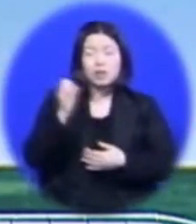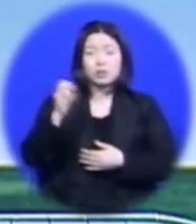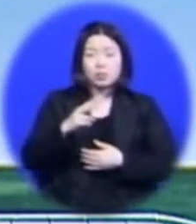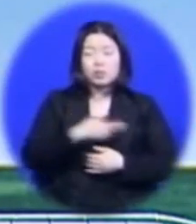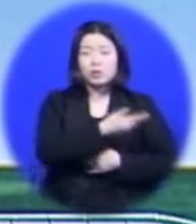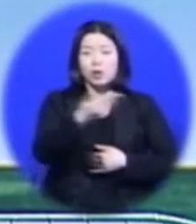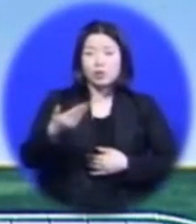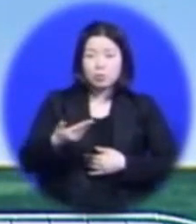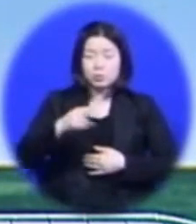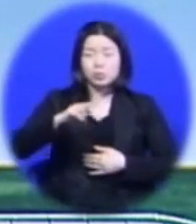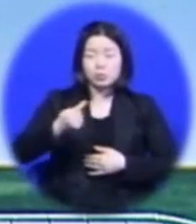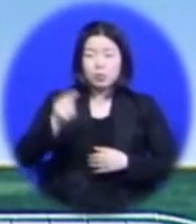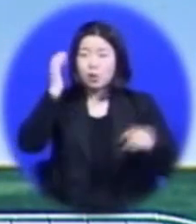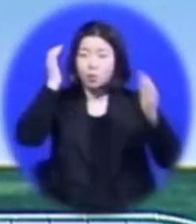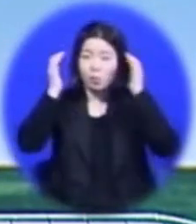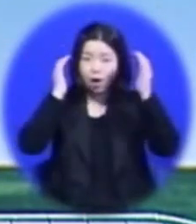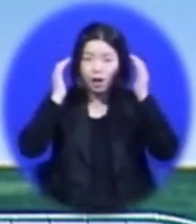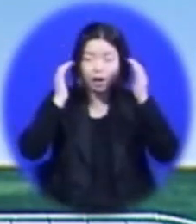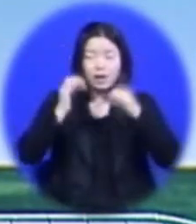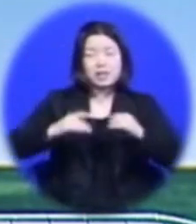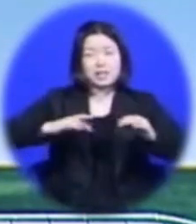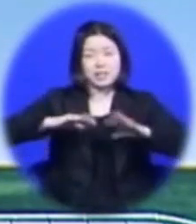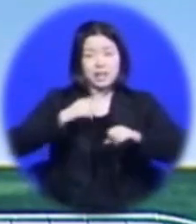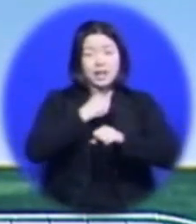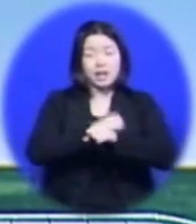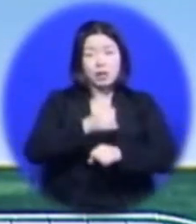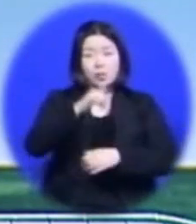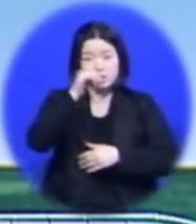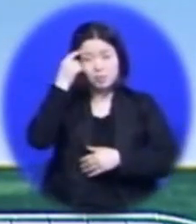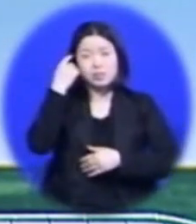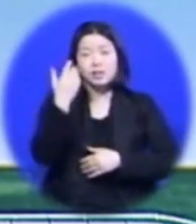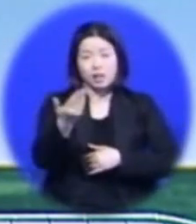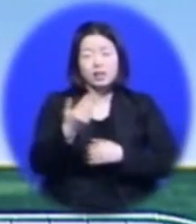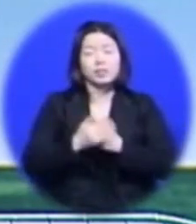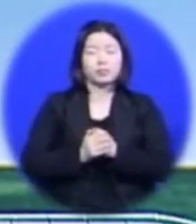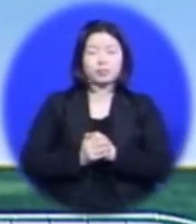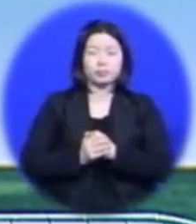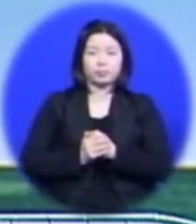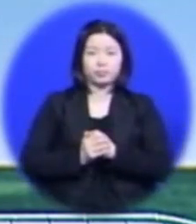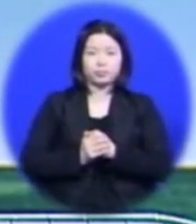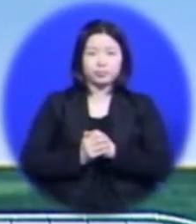이제 환난을 자랑하고 있습니까?